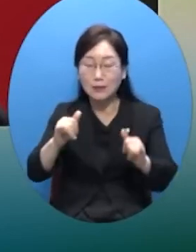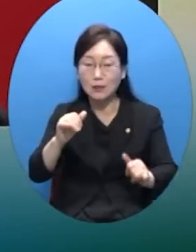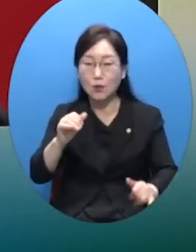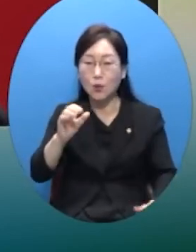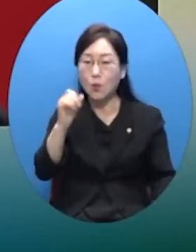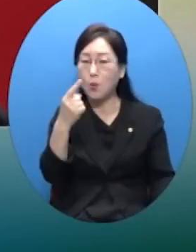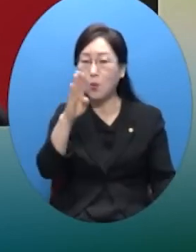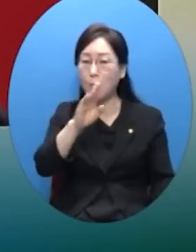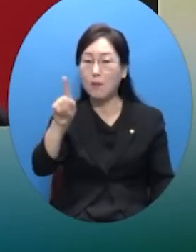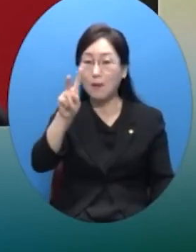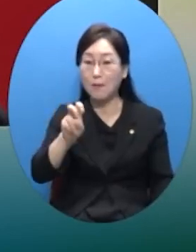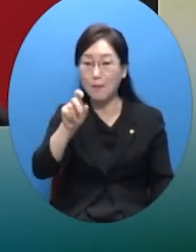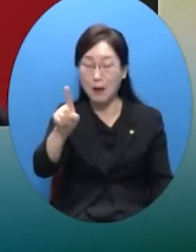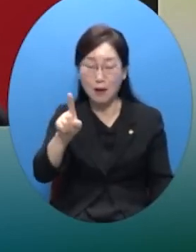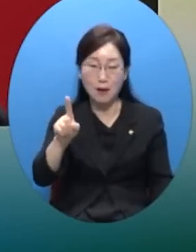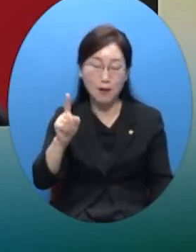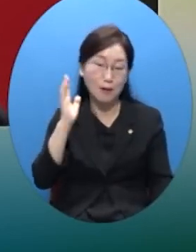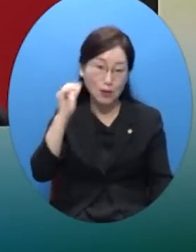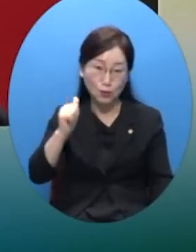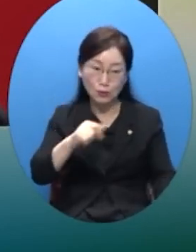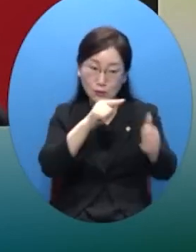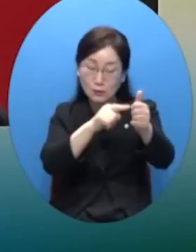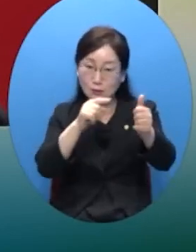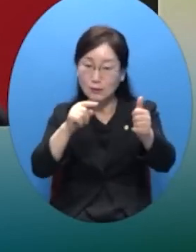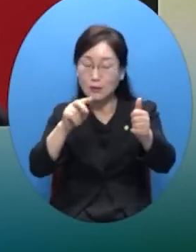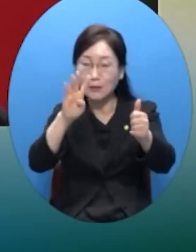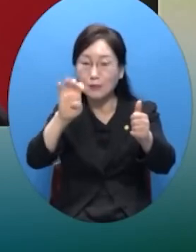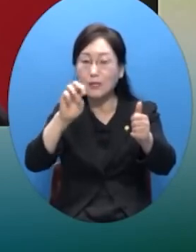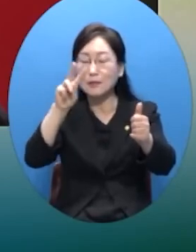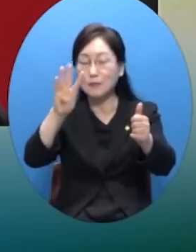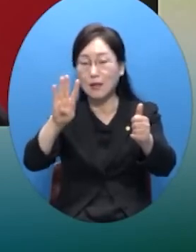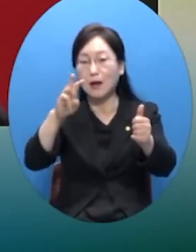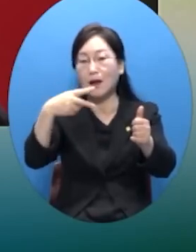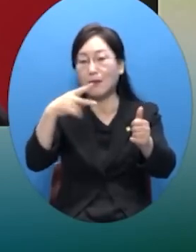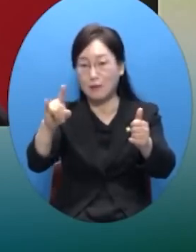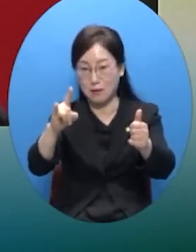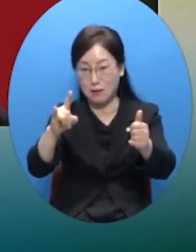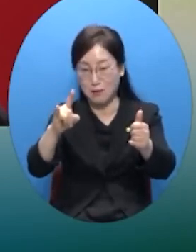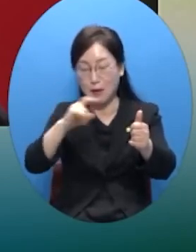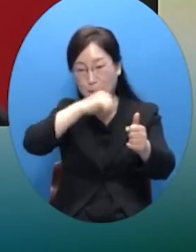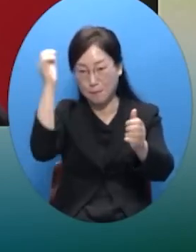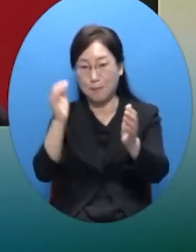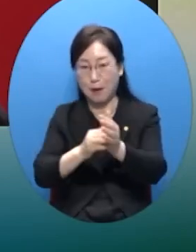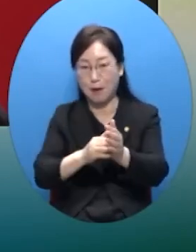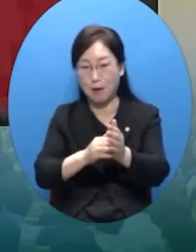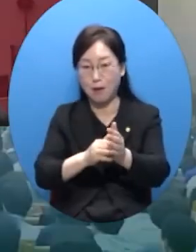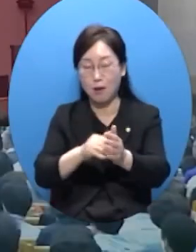대통령이 미국 제44대 대통령으로 당선되었고 또 연임되었습니다.